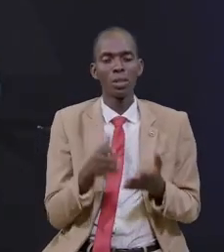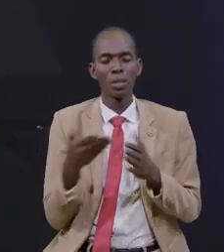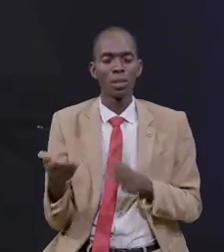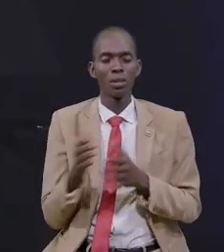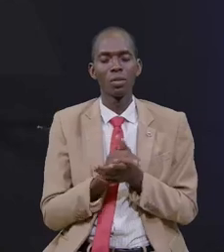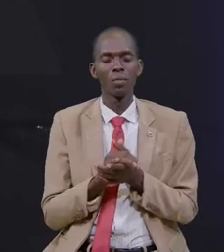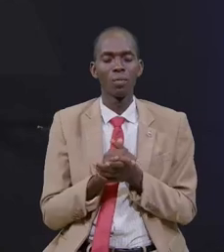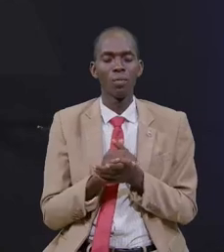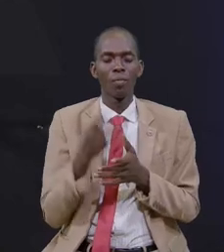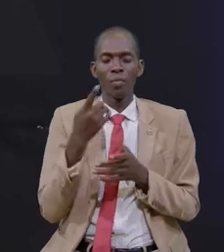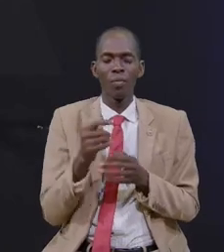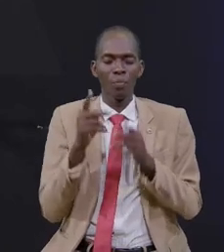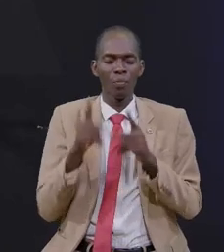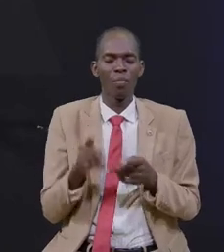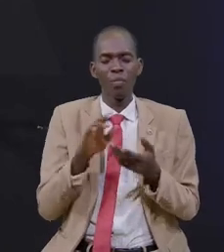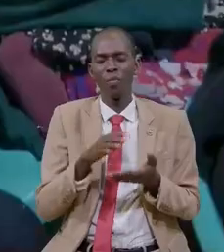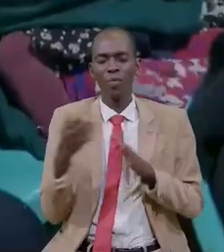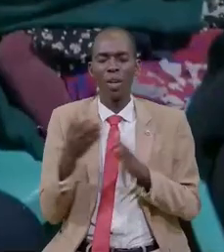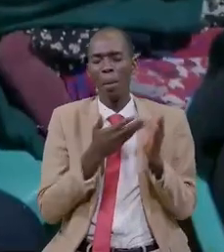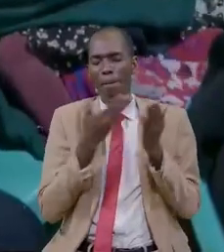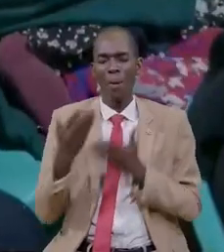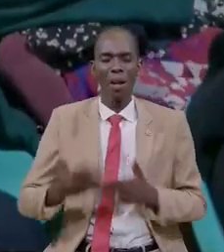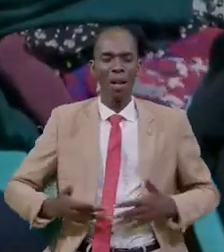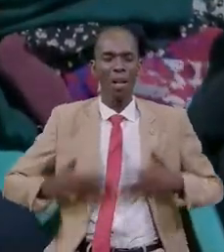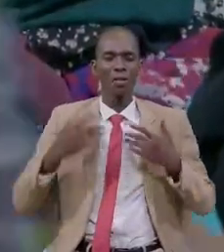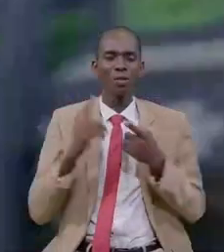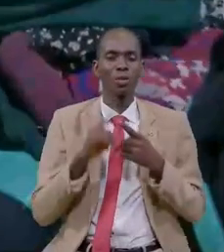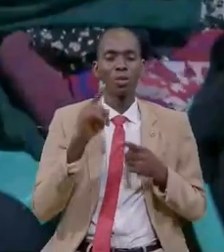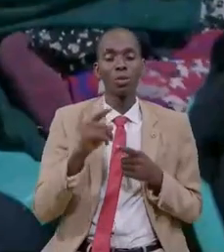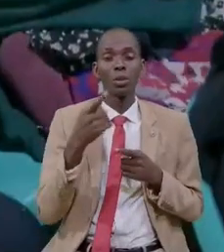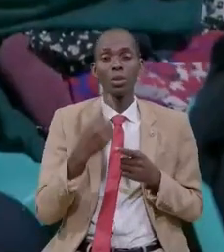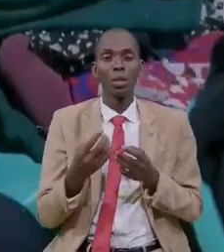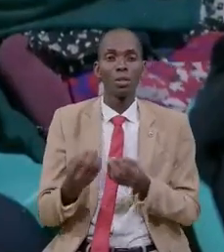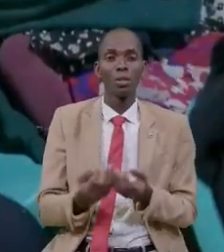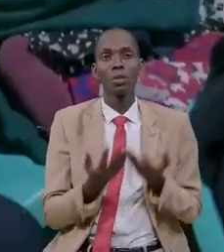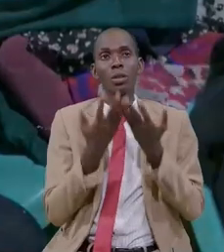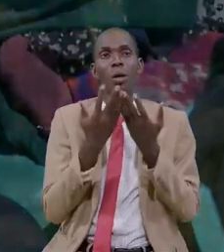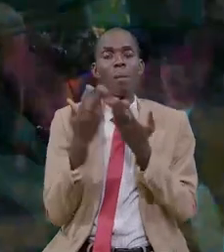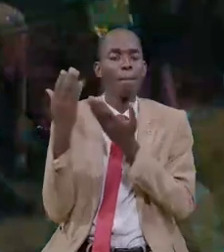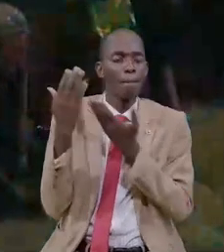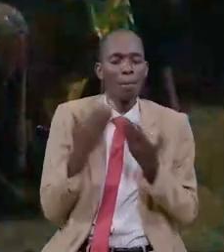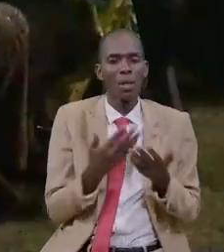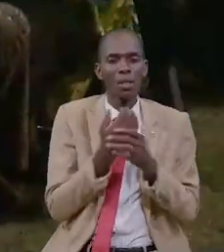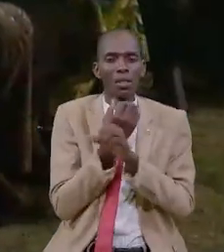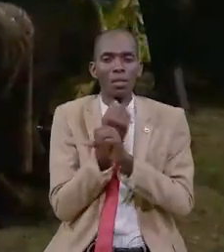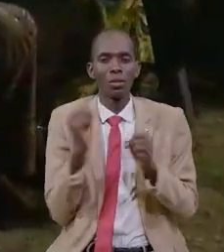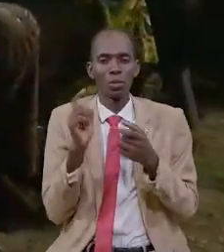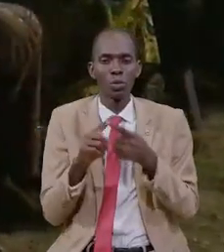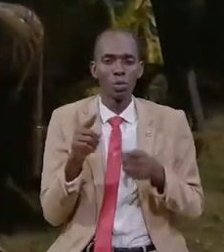Il est, sa mort apporte la vie pour toi. Son sacrifice t'apporte le salut.